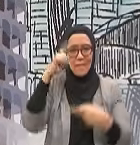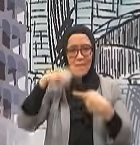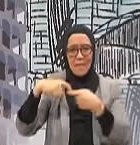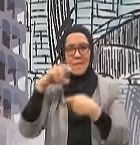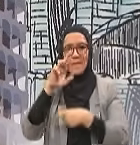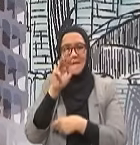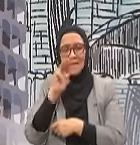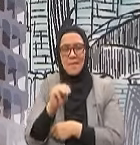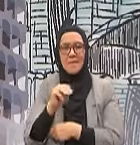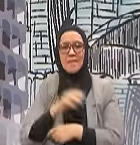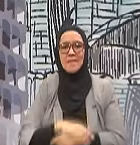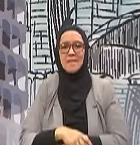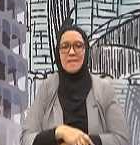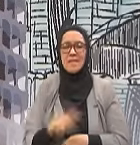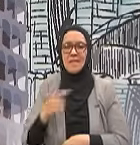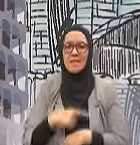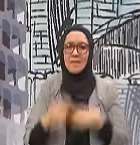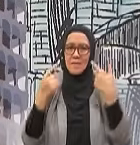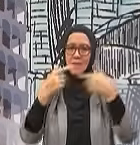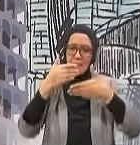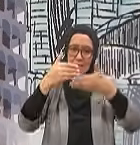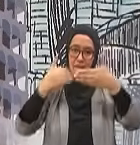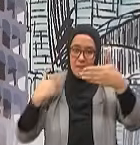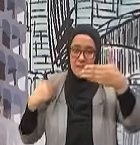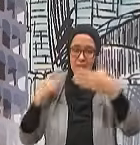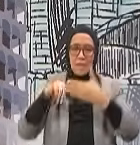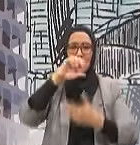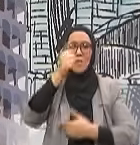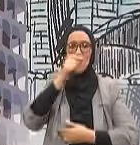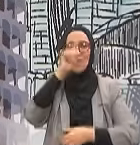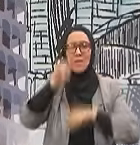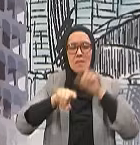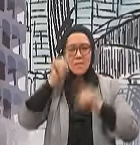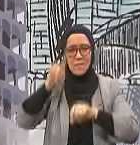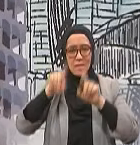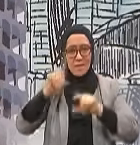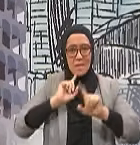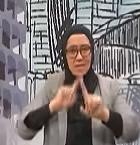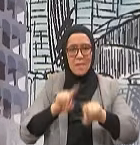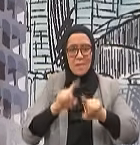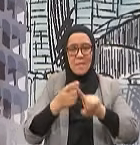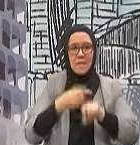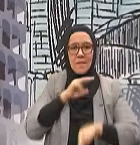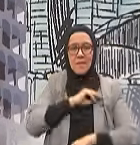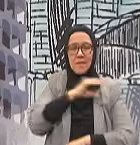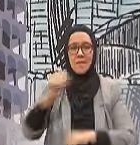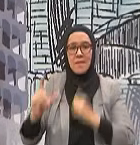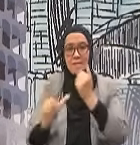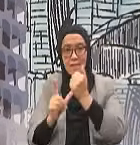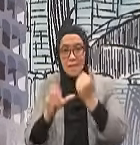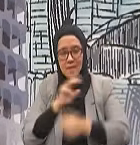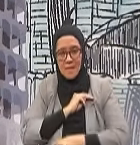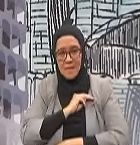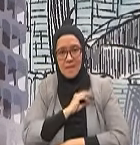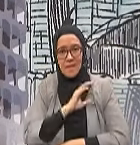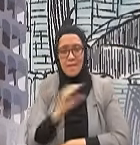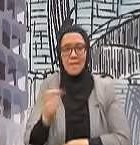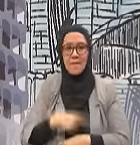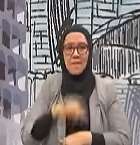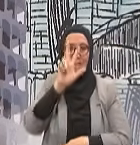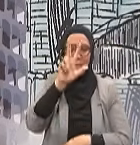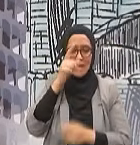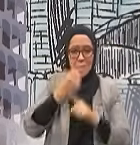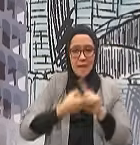sebanyak 10 soalan sudah pun dijawab oleh menteri dan juga timbalan menteri yang berkaitan tiga daripadanya adalah Obsesi pertanyaan-pertanyaan